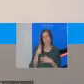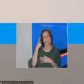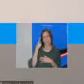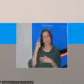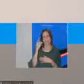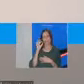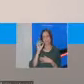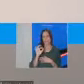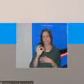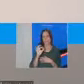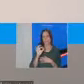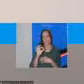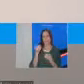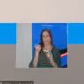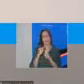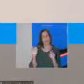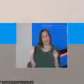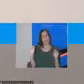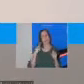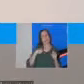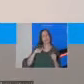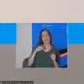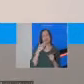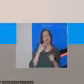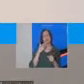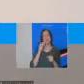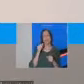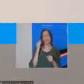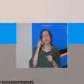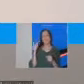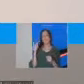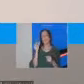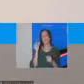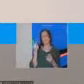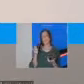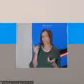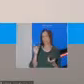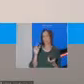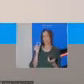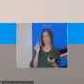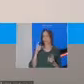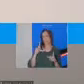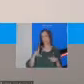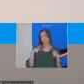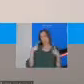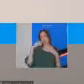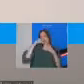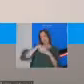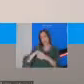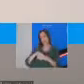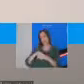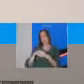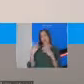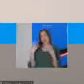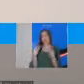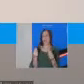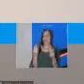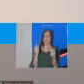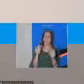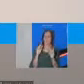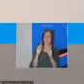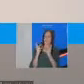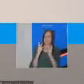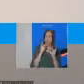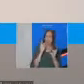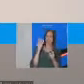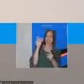שמסתכלים על העמדות של הליברליות, אנחנו, יהודי ארצות הברית זה מאות. זה מיעוט שחי בתוך הרבה